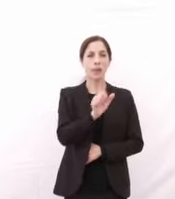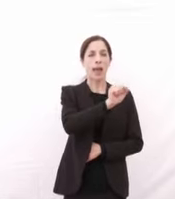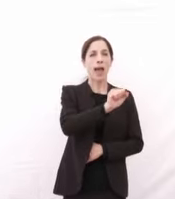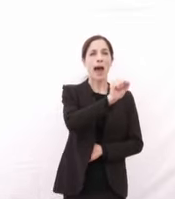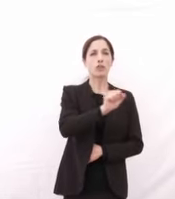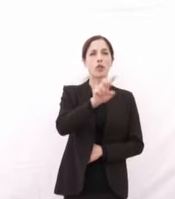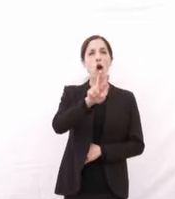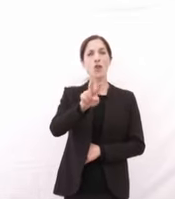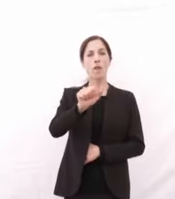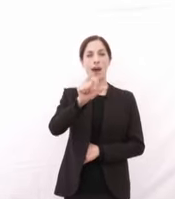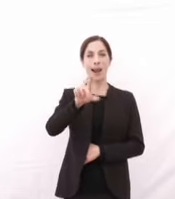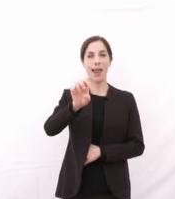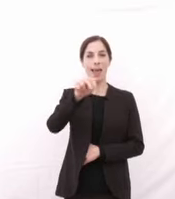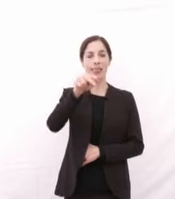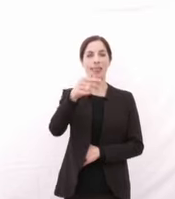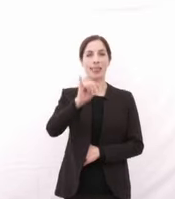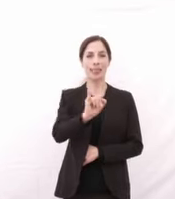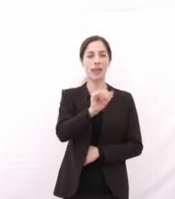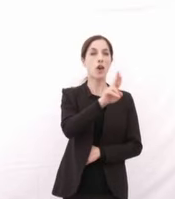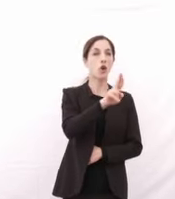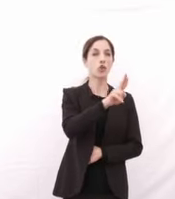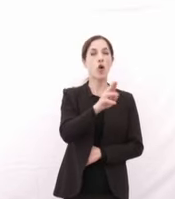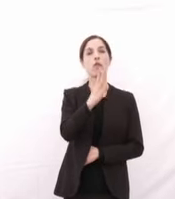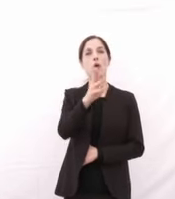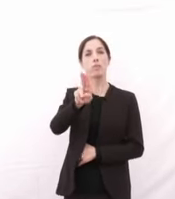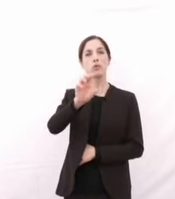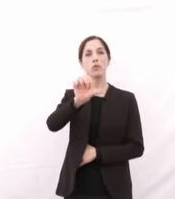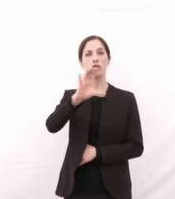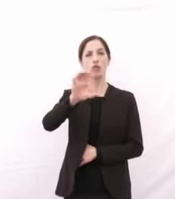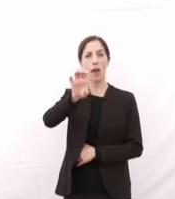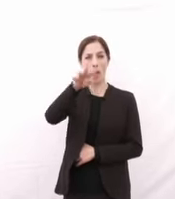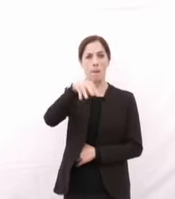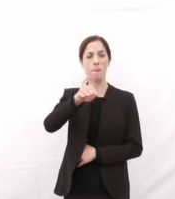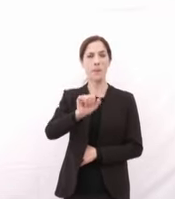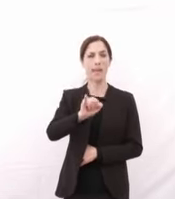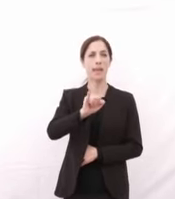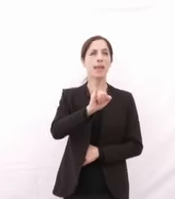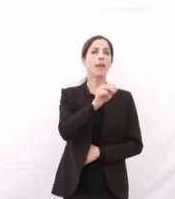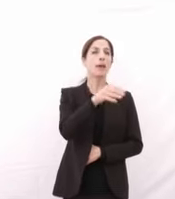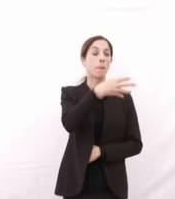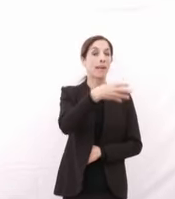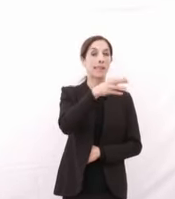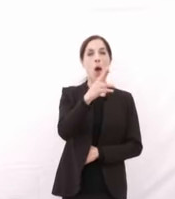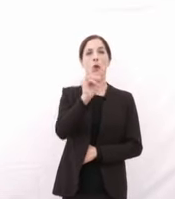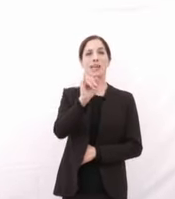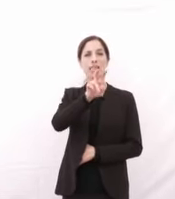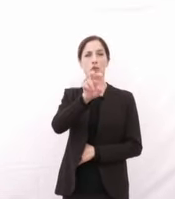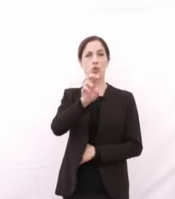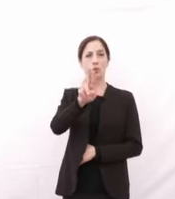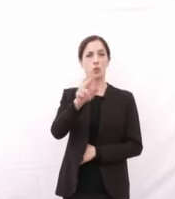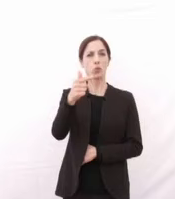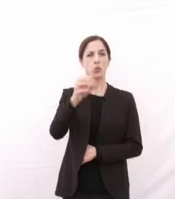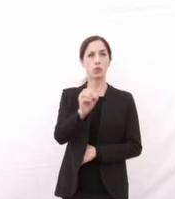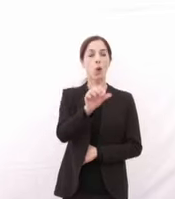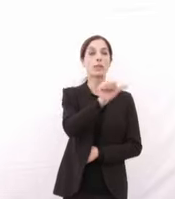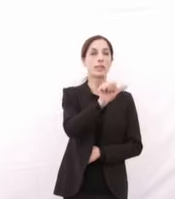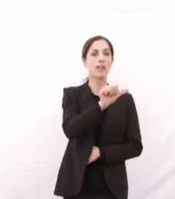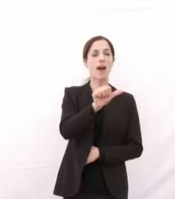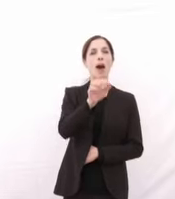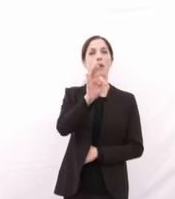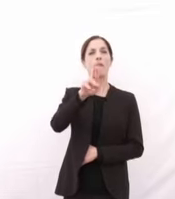Antonio Valenti. Rodolfo Buscemi. Matteo Rizzuto.